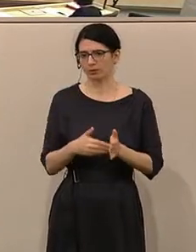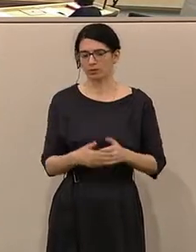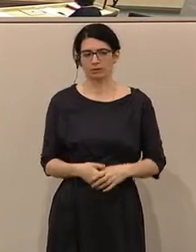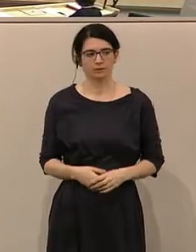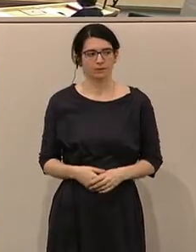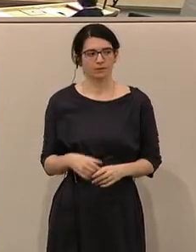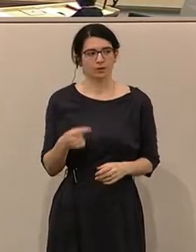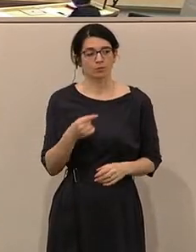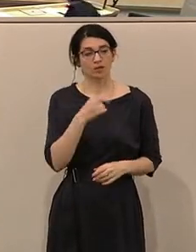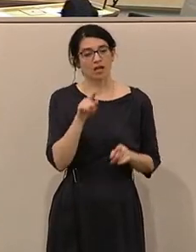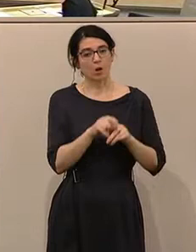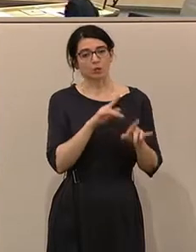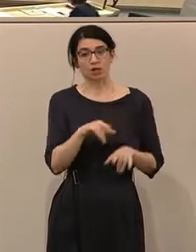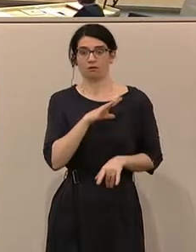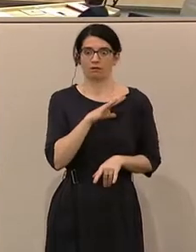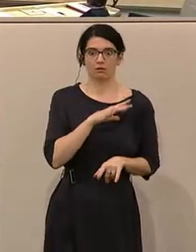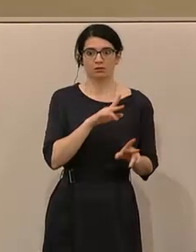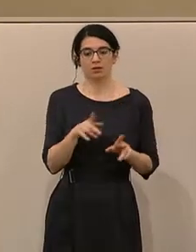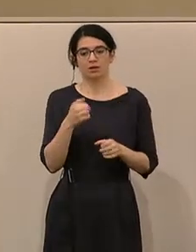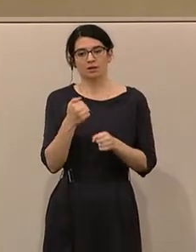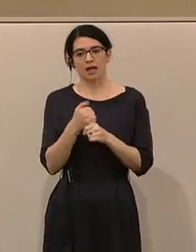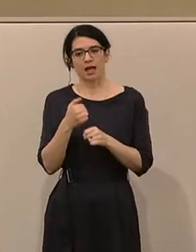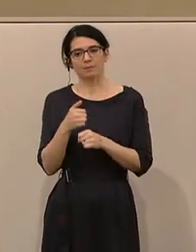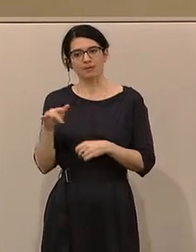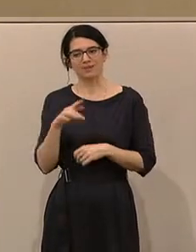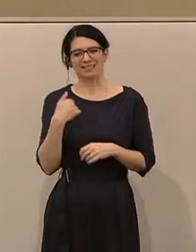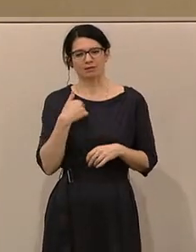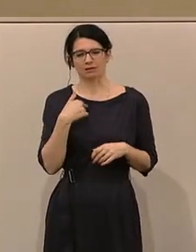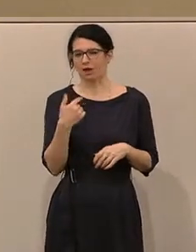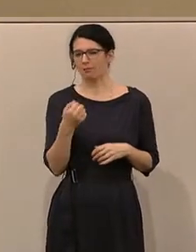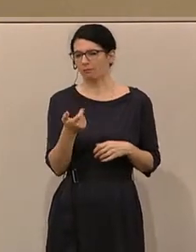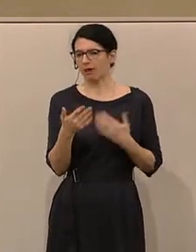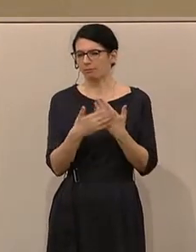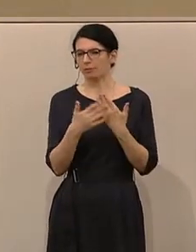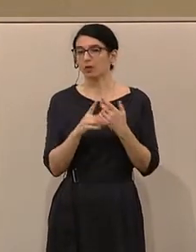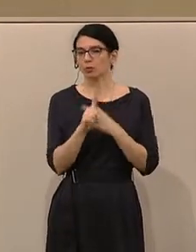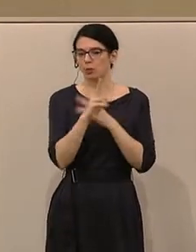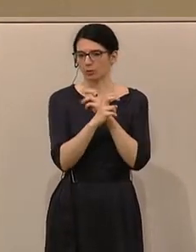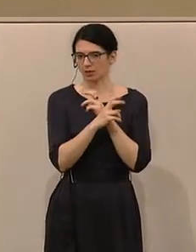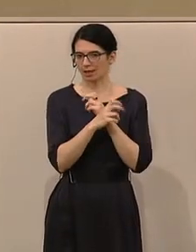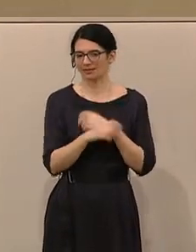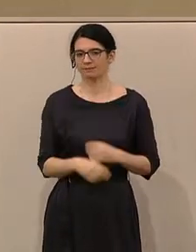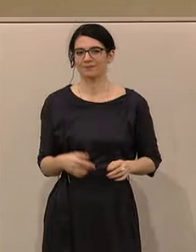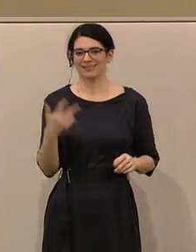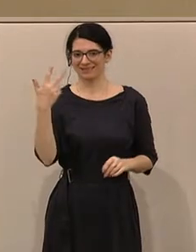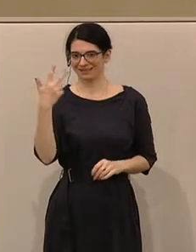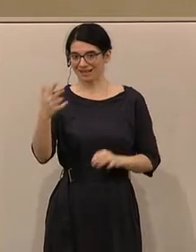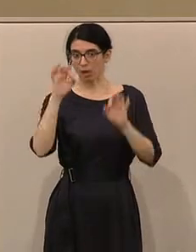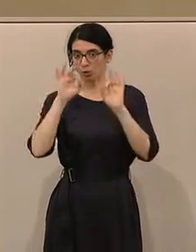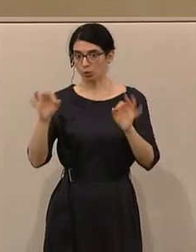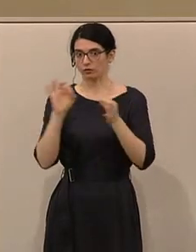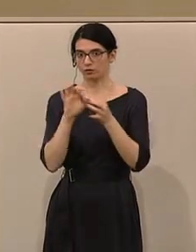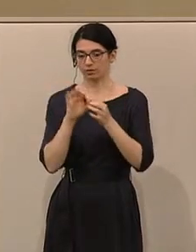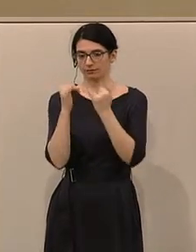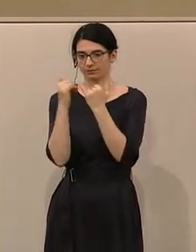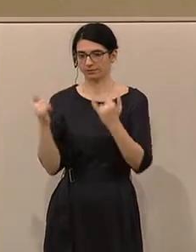sicherlich sogar Arbeitsplätze gefährdet. Und ich darf nur drei Beispiele aus Oberösterreich nennen. Die drei gut funktionierenden